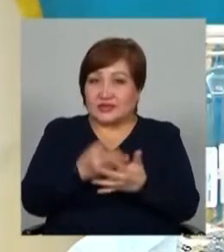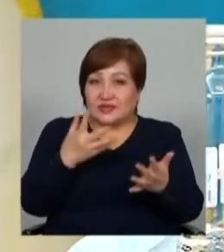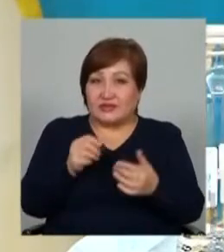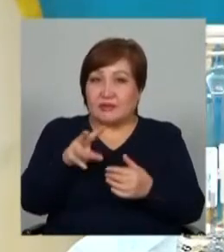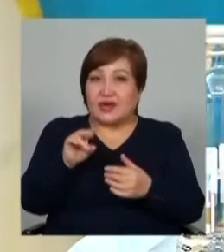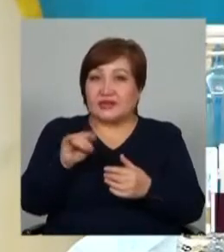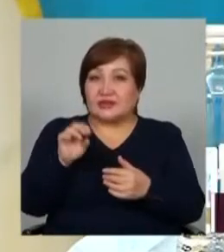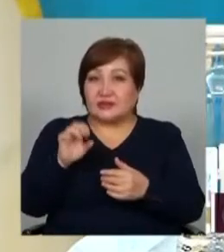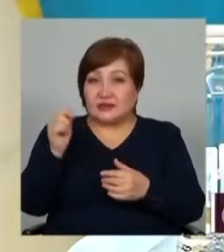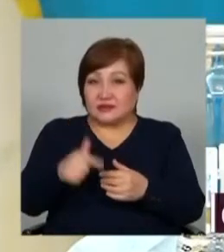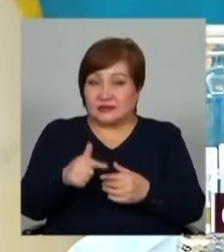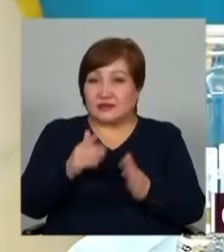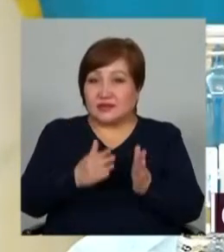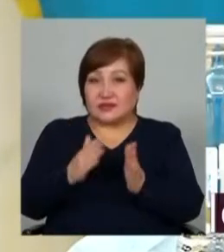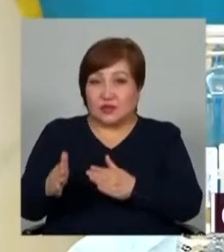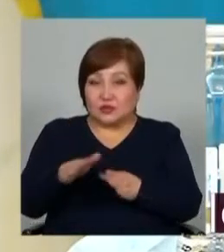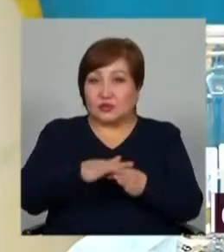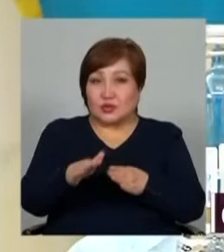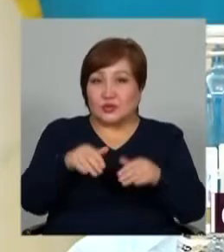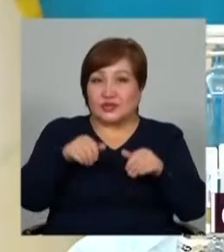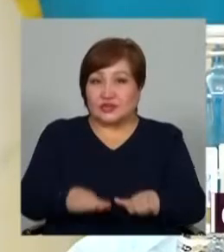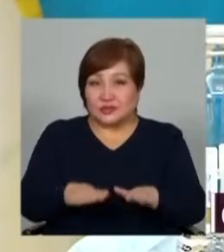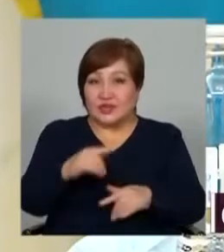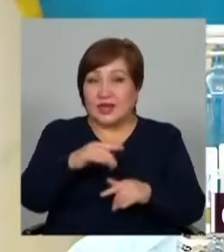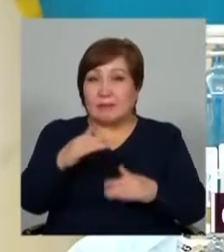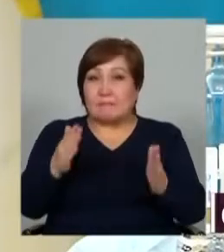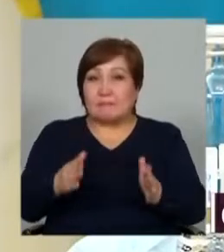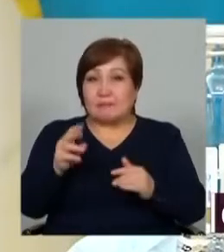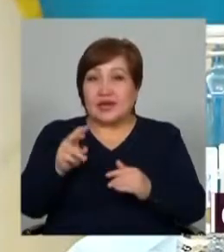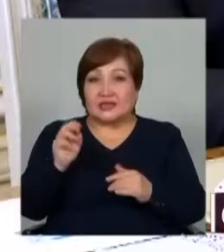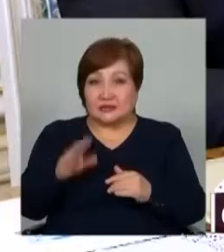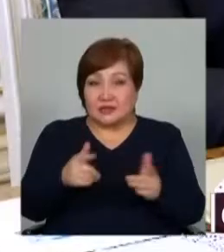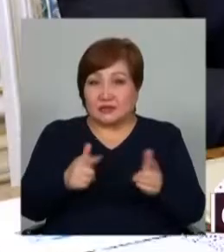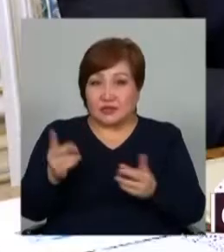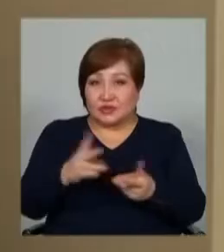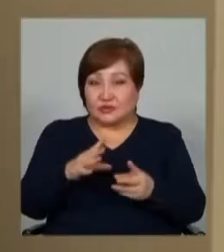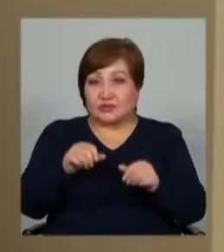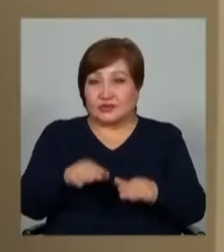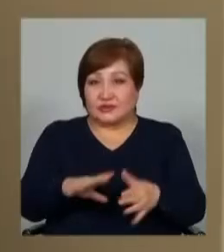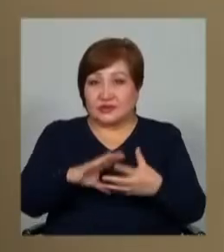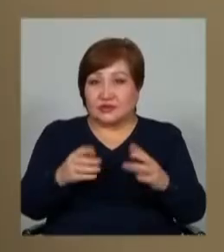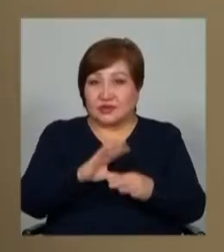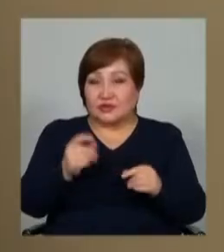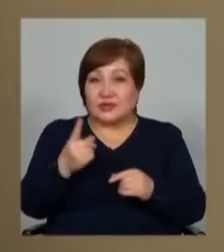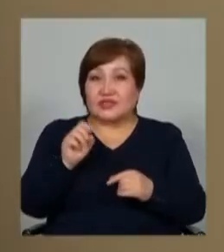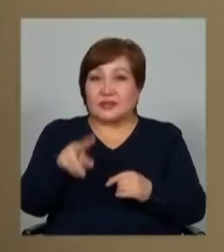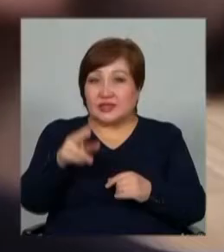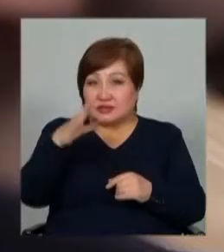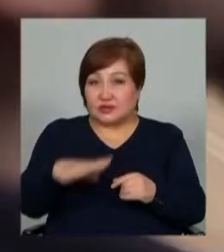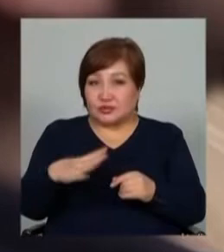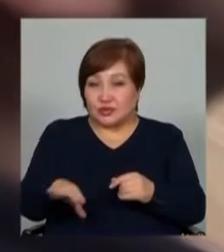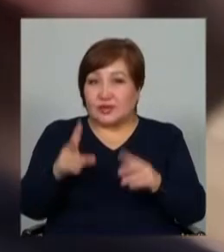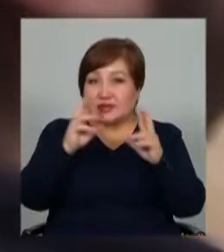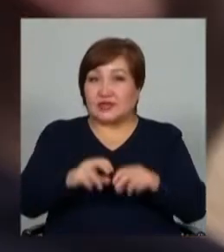реттеу және дамыту бойынша толыққанды шешімдер пакетін әзірлеу керек. Нәтижесін 1 сәуірге дейін күтемін. Алайда сарапшы мамандар бұл